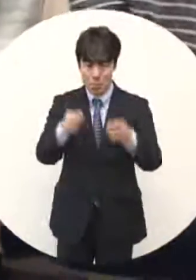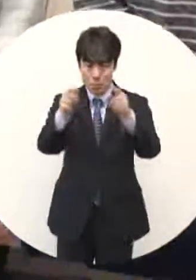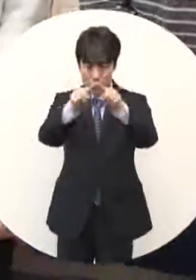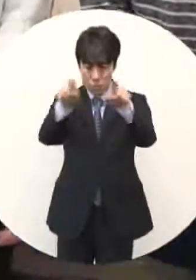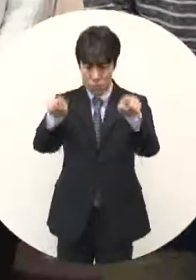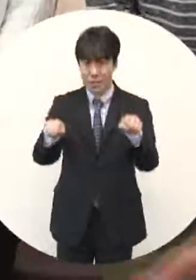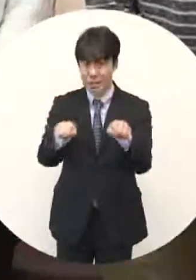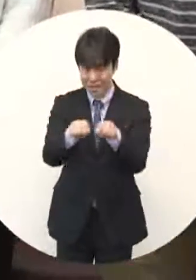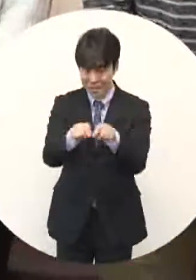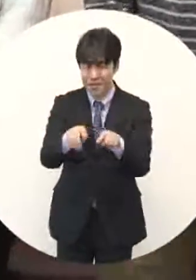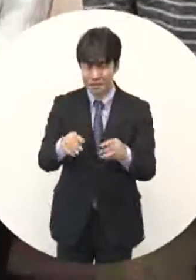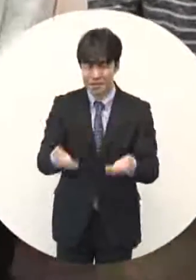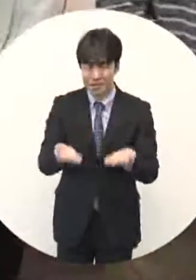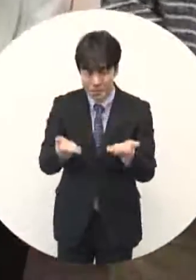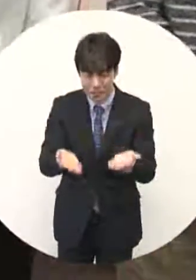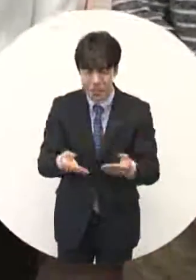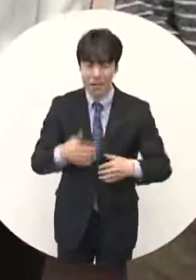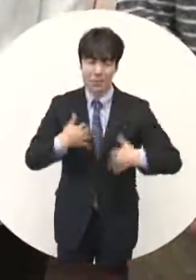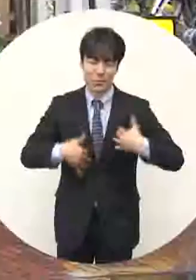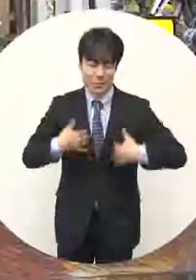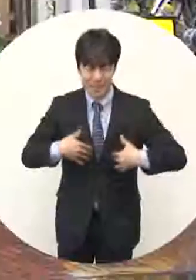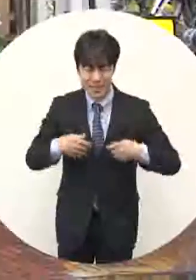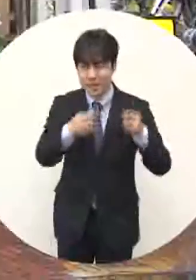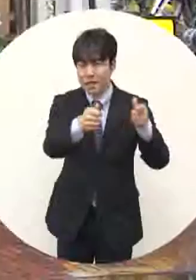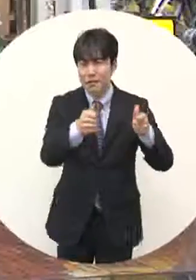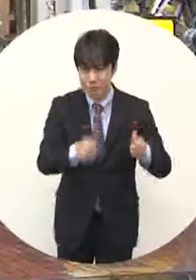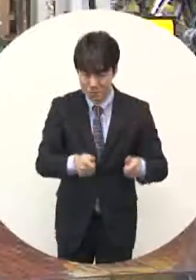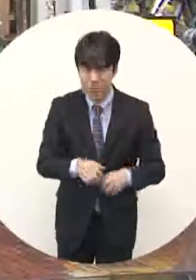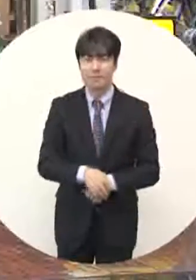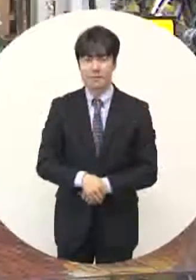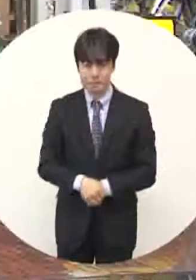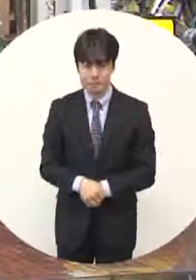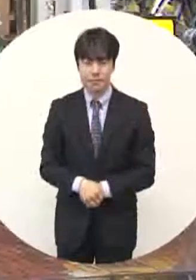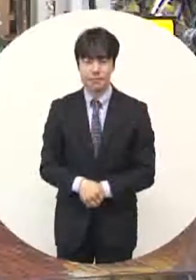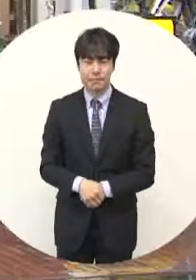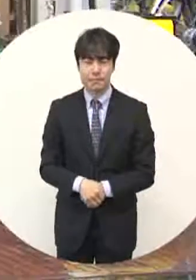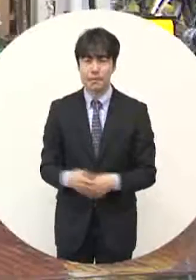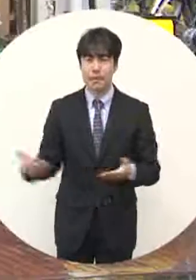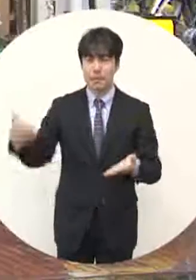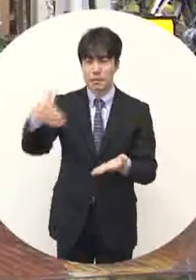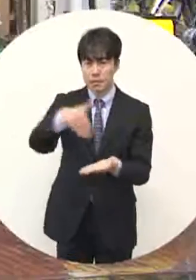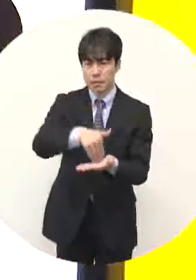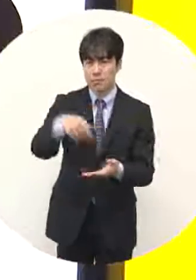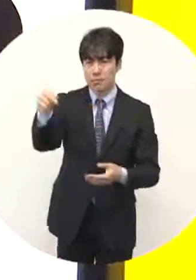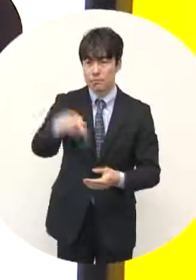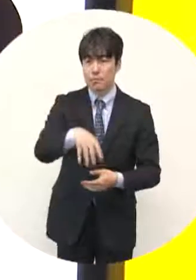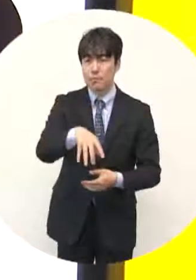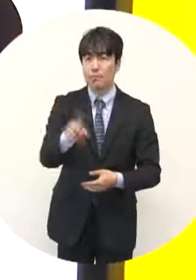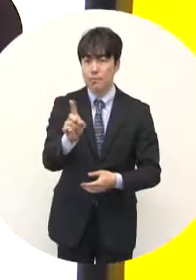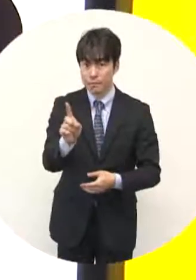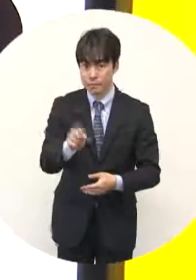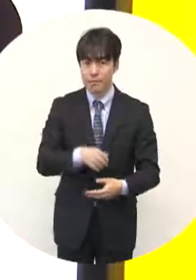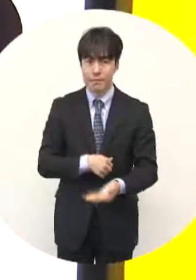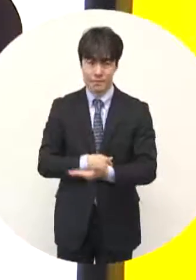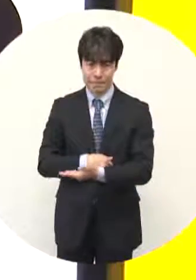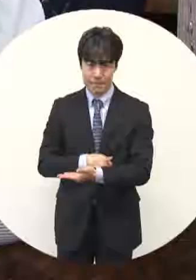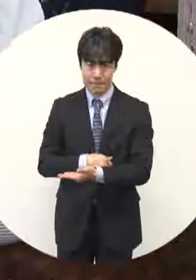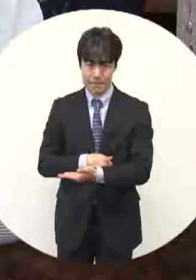とうございます。嬉しいです。貼らさせていただきます。 さて最後にエナカフェにお邪魔しました